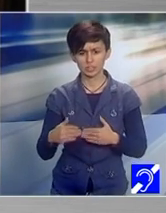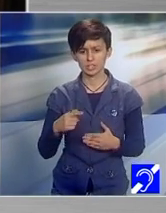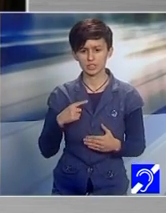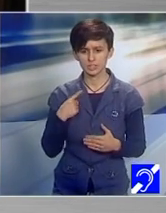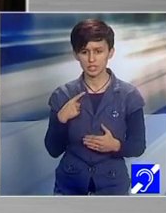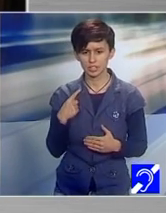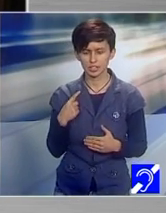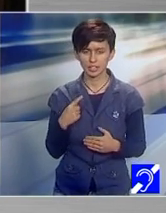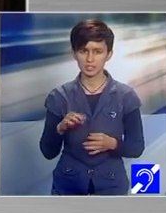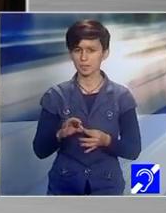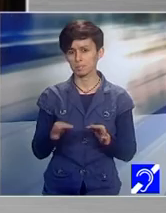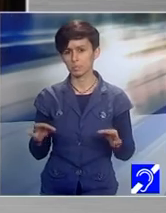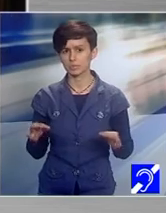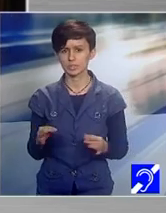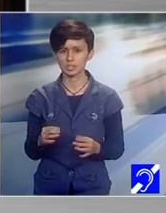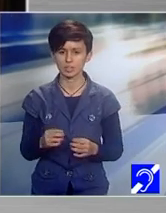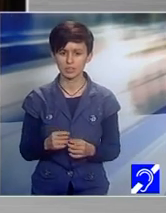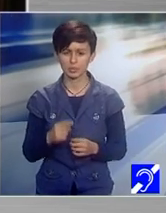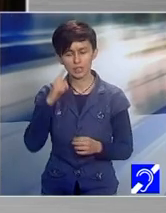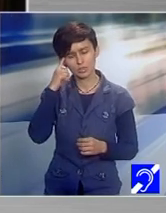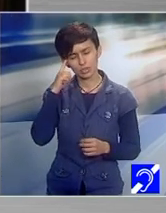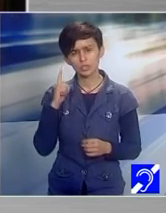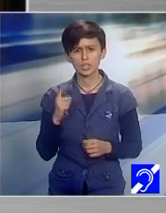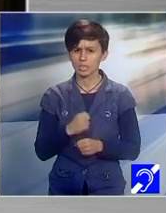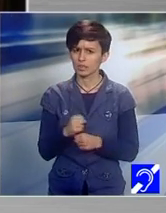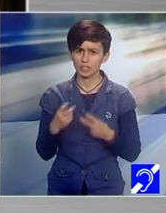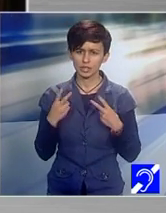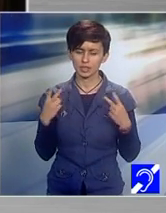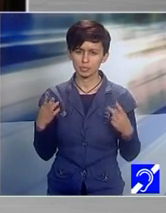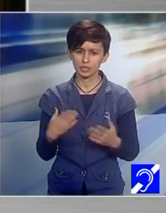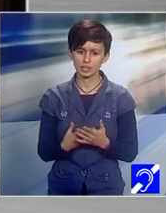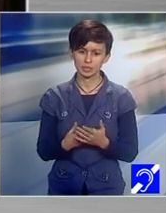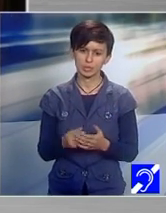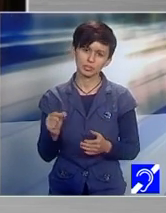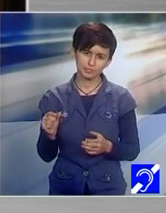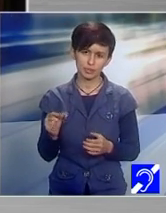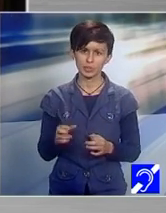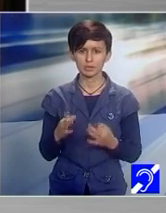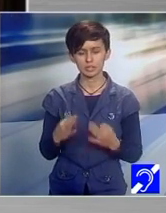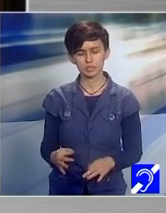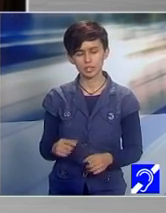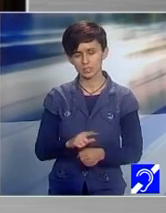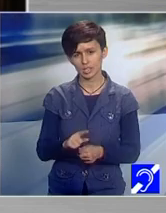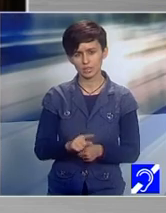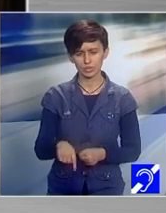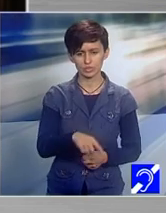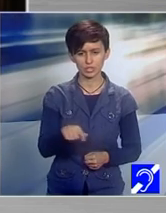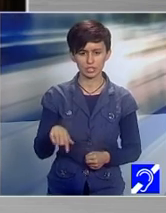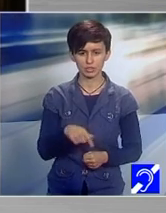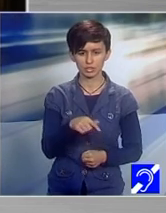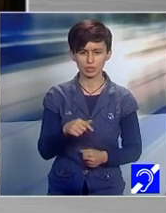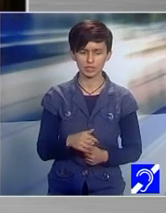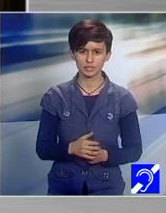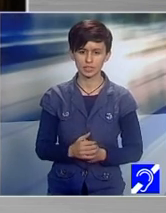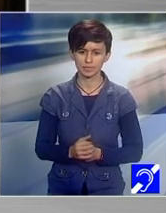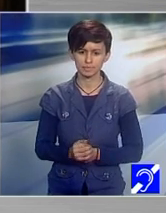poate desuetă, dar este foarte importantă pentru o minimă siguranță a bunurilor noastre